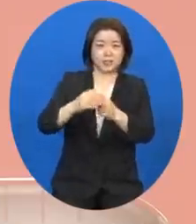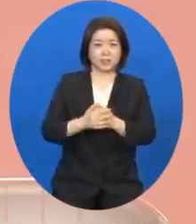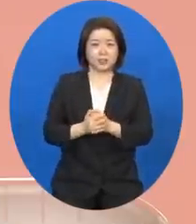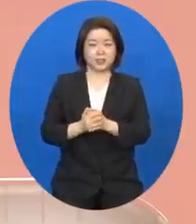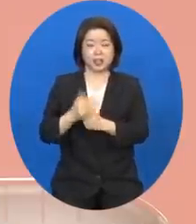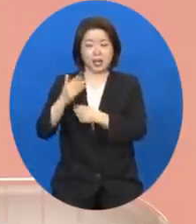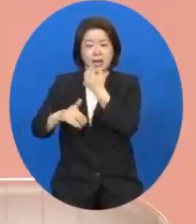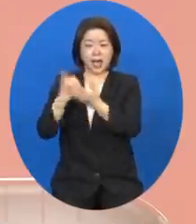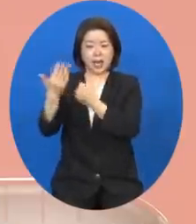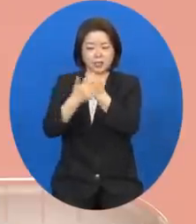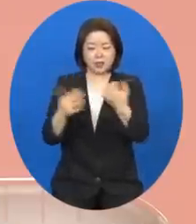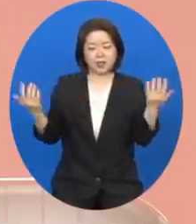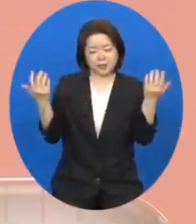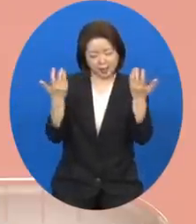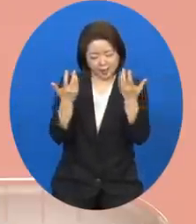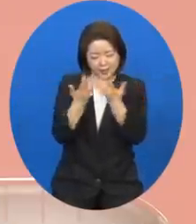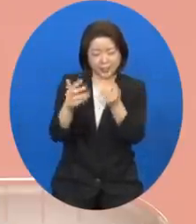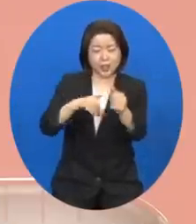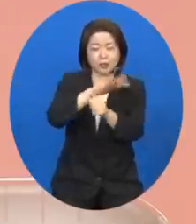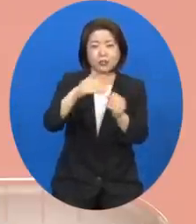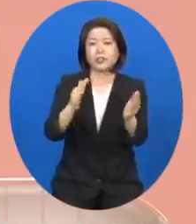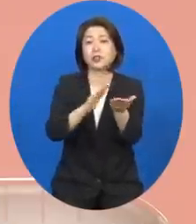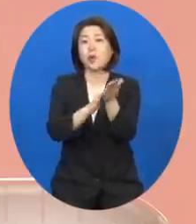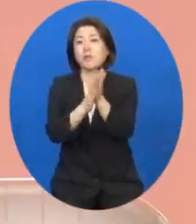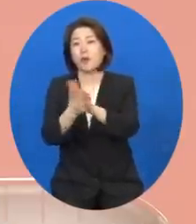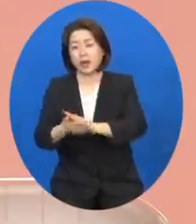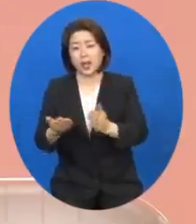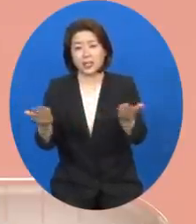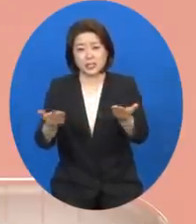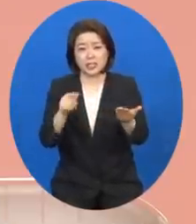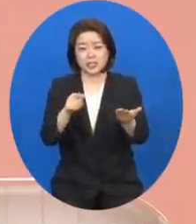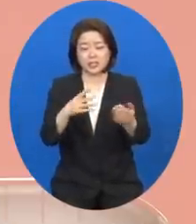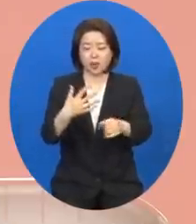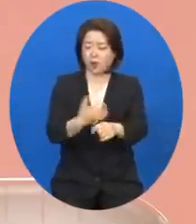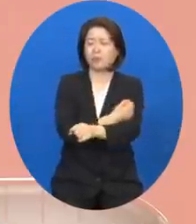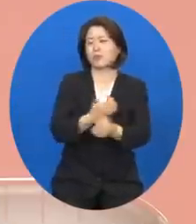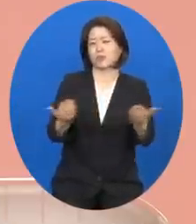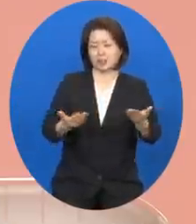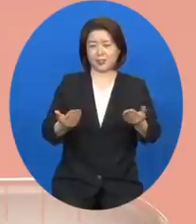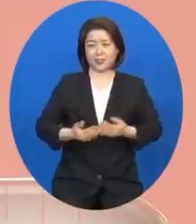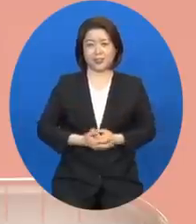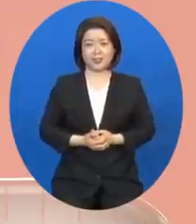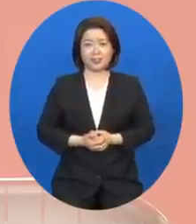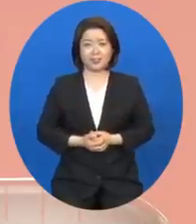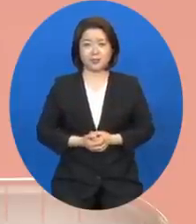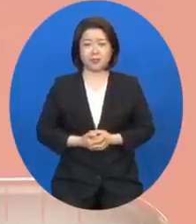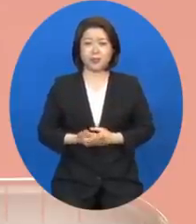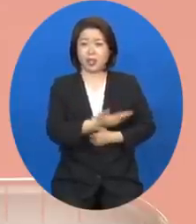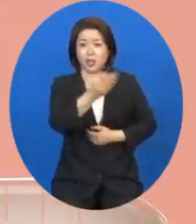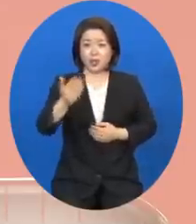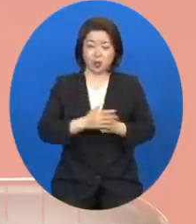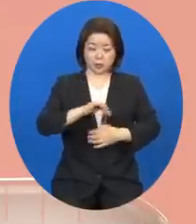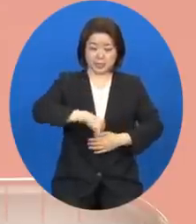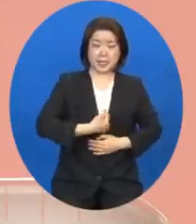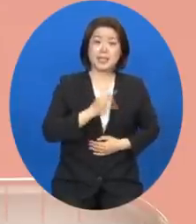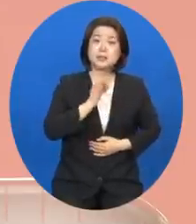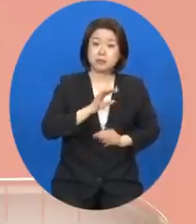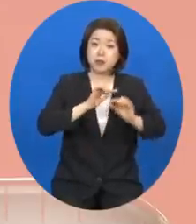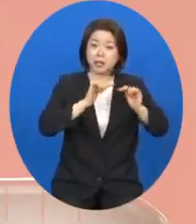하나님의 은혜가 넘치는 분위기로 만드는 일은 이건 엄청난 일이에요. 여러분 자신에게만